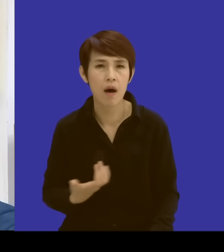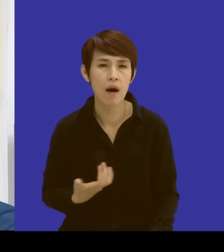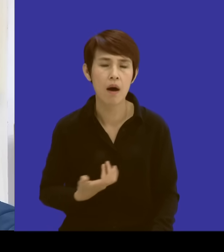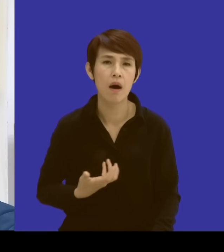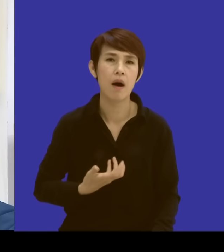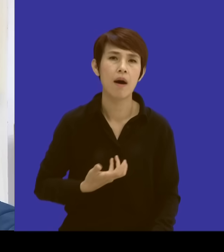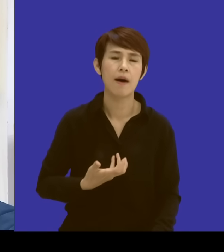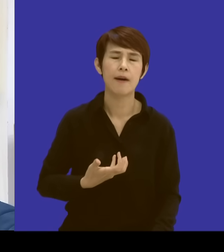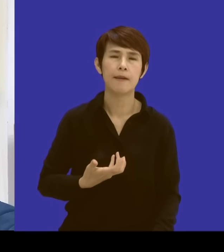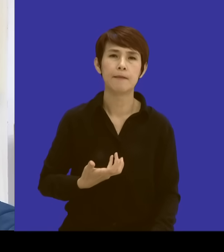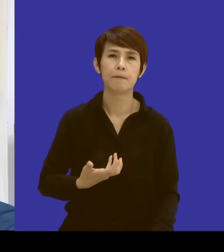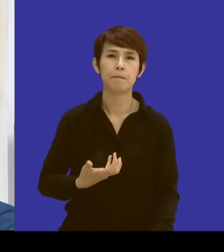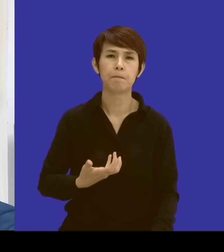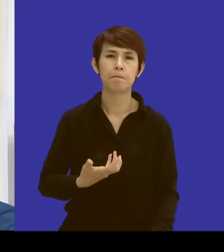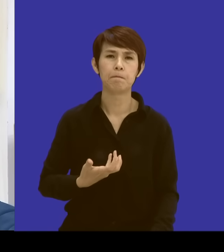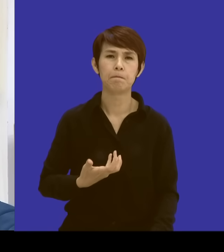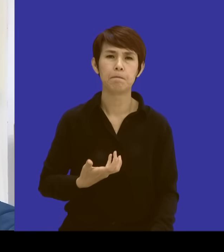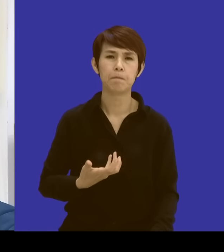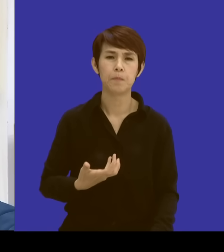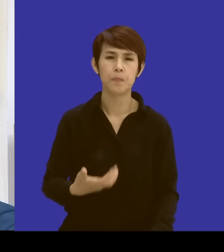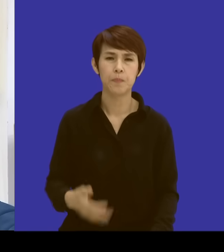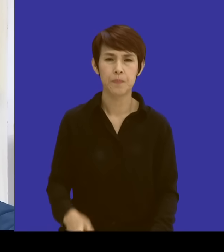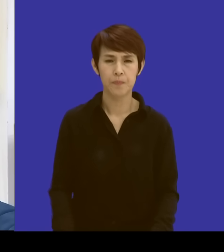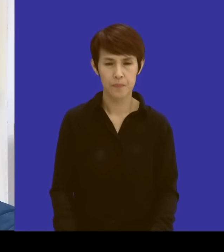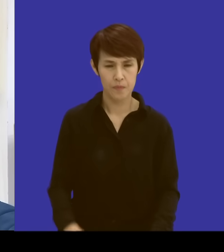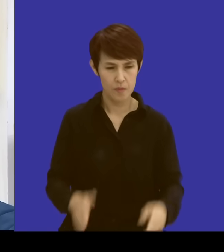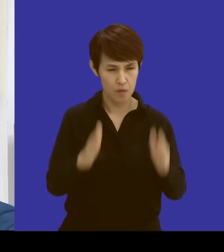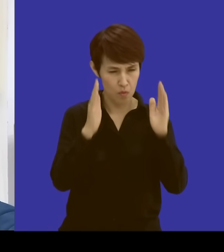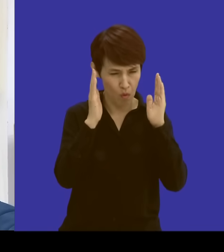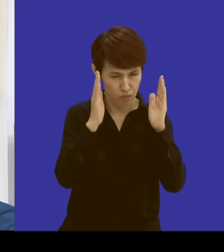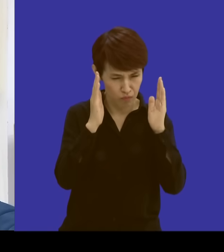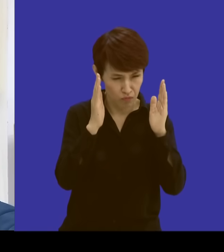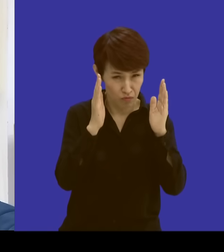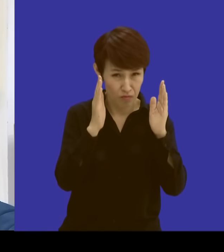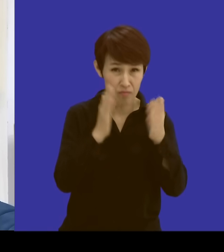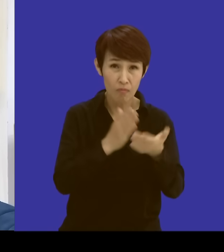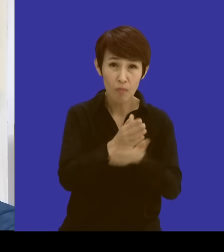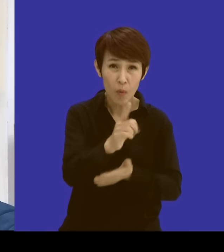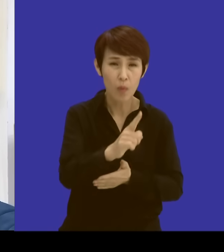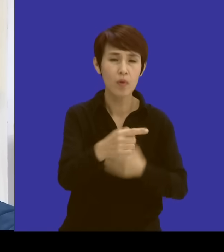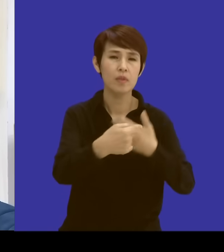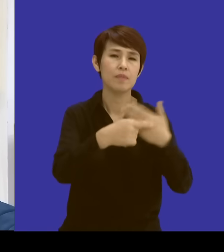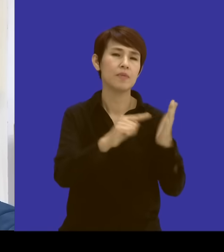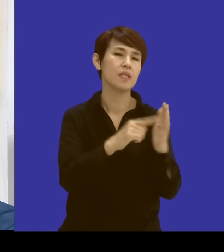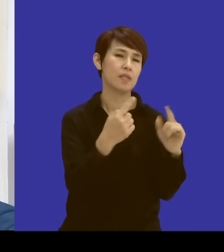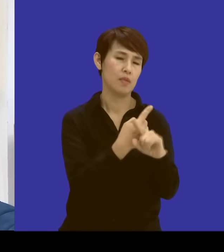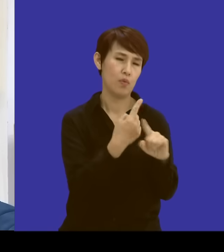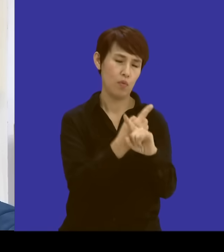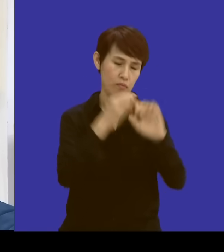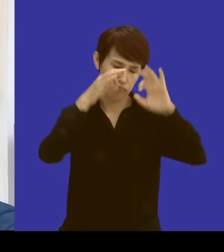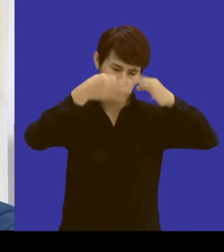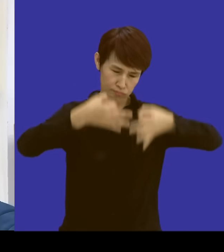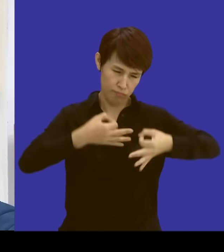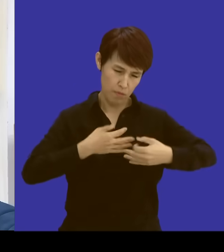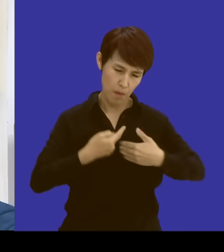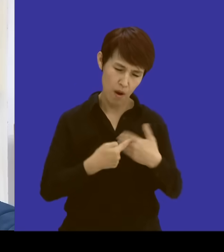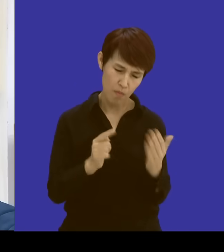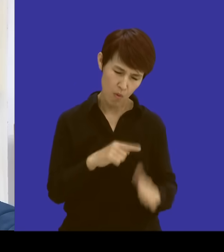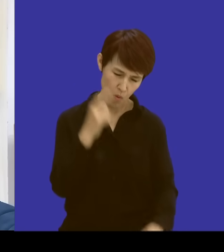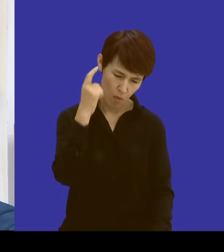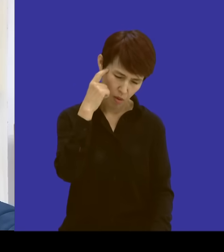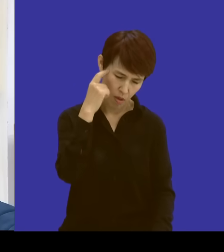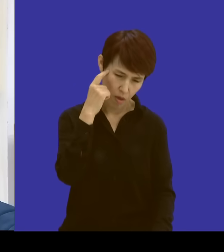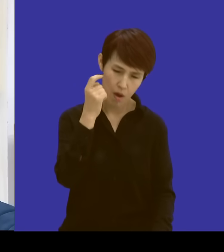저를 돌아보면서 또 뭐 제가 공부한 것이 심리 치료니까 나의 마음이 왜 이렇지 하면서 이제